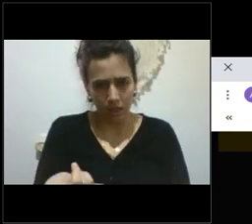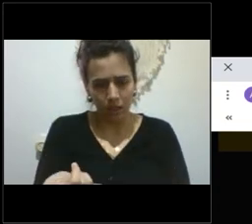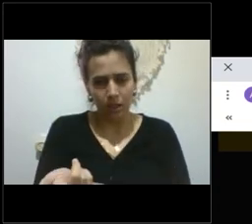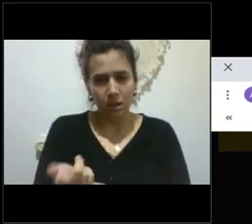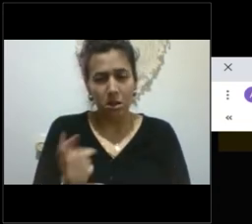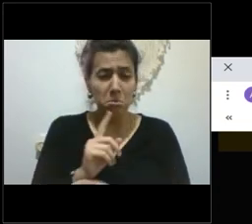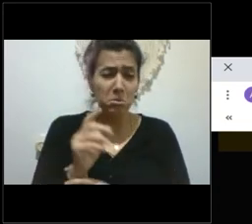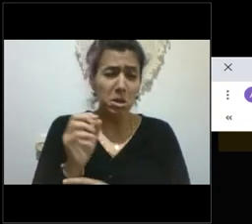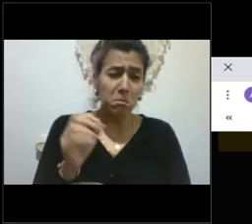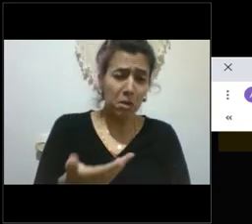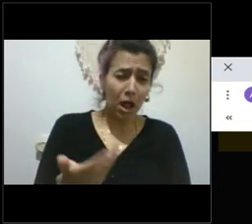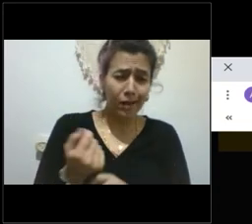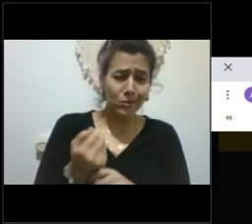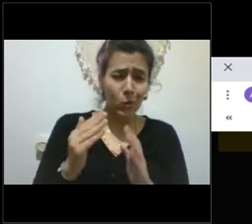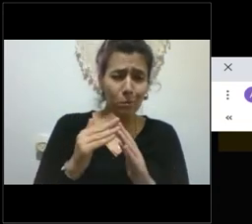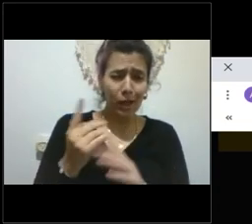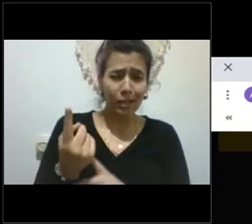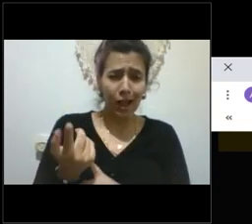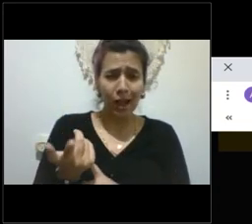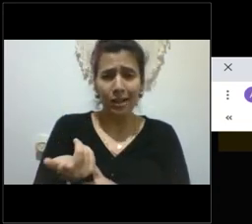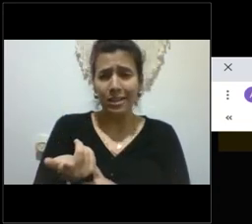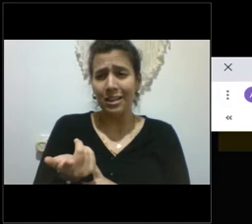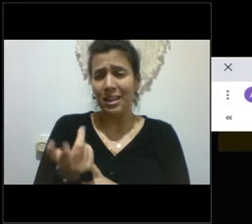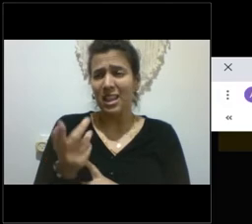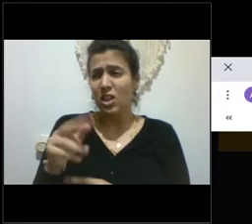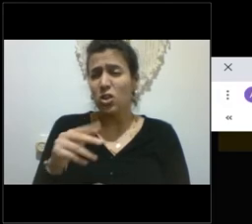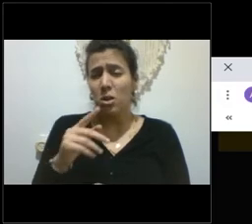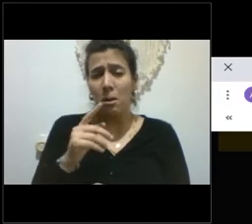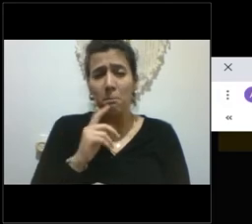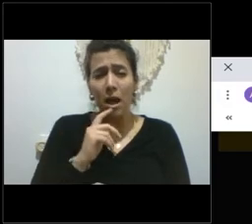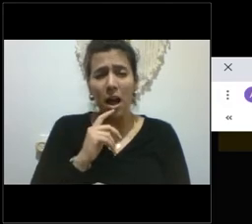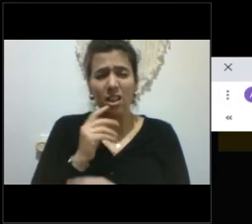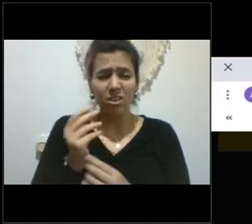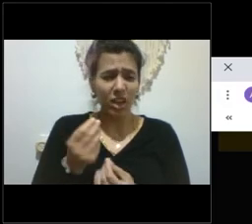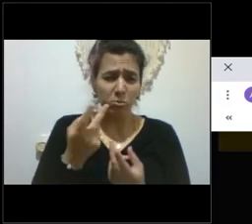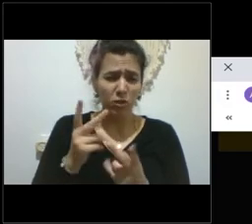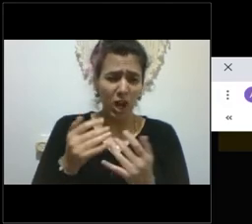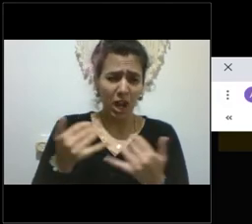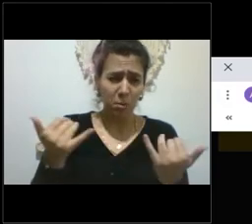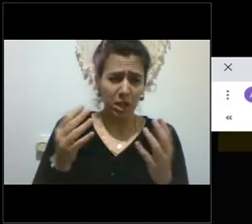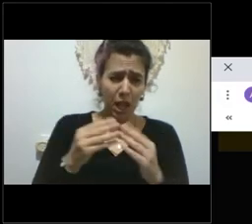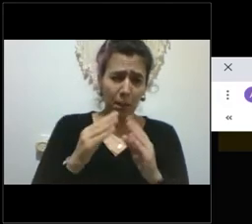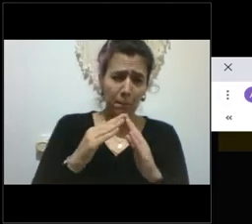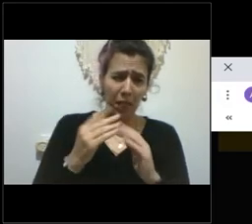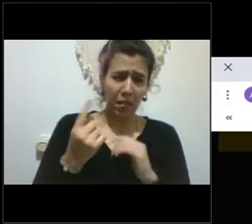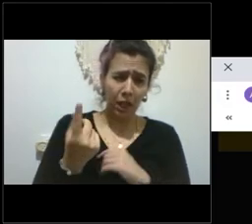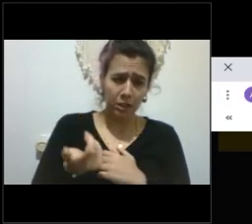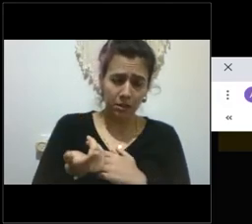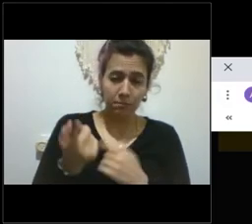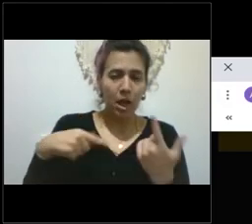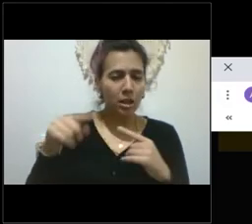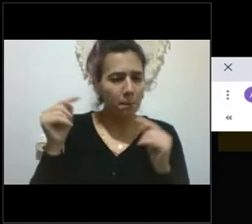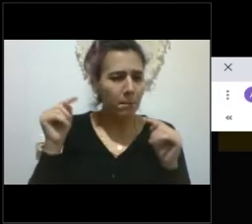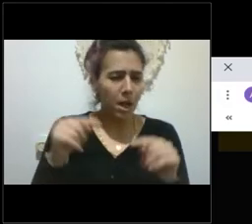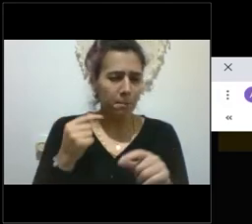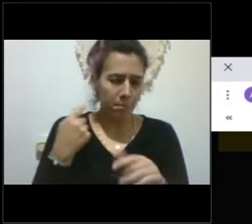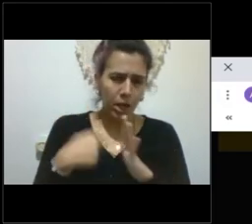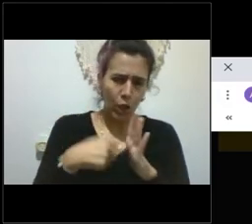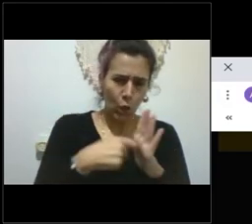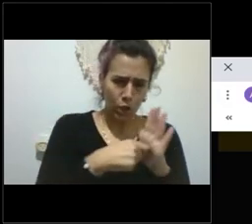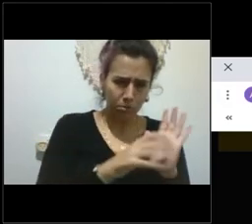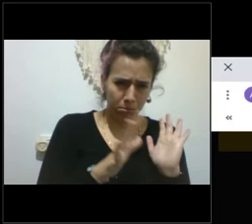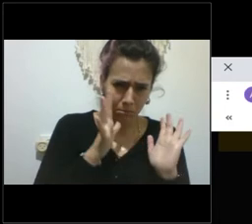אתם יודעים, יש מעט מאוד דברים שתוכלו להתקדם בהם ולהתפתח בהם. אתם באים פה לעשות הרבה. אתם באים פה לא לספרינט, אתם